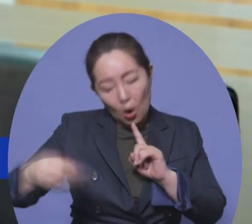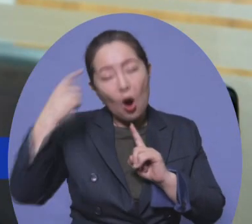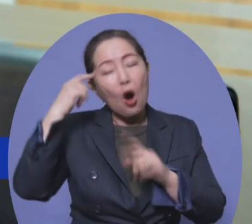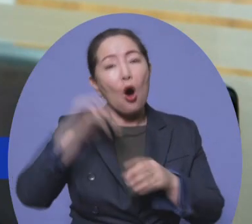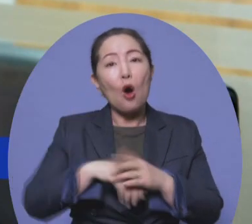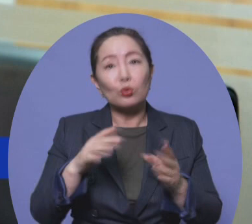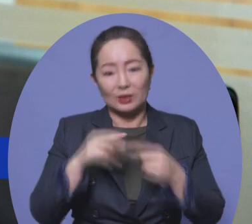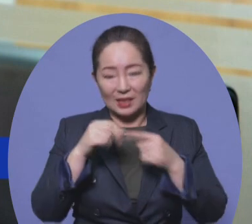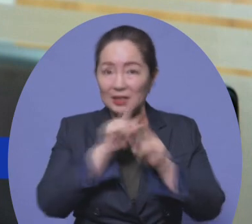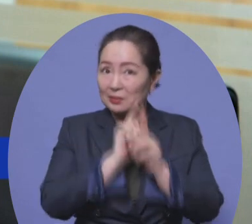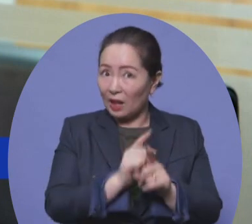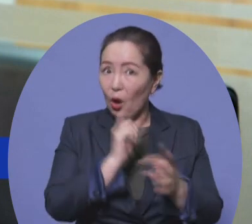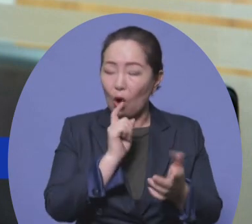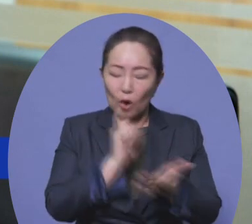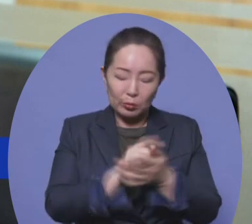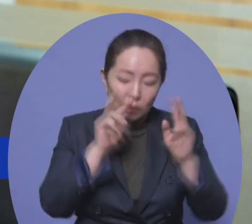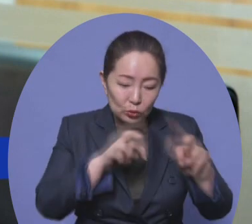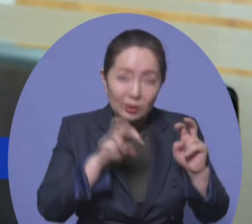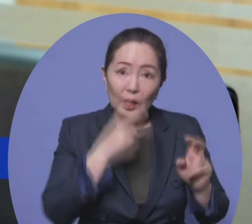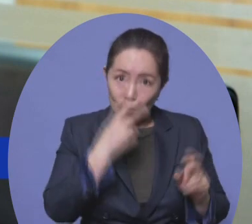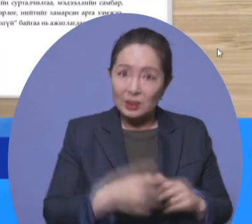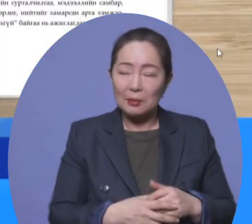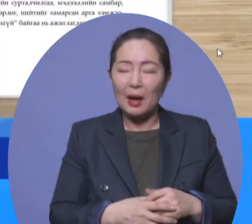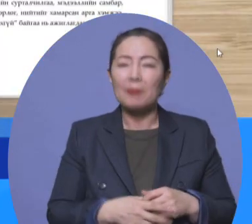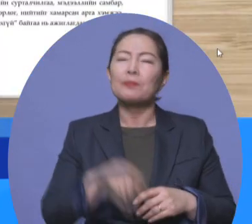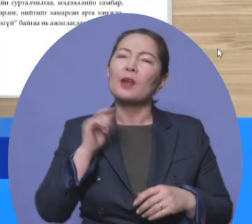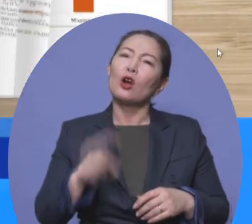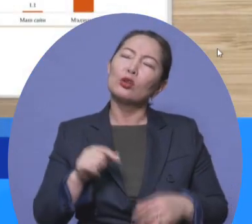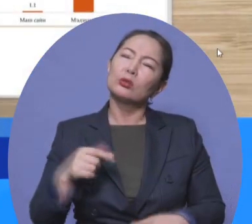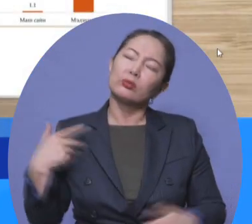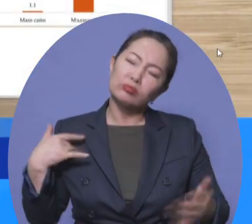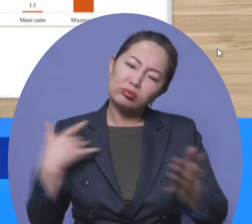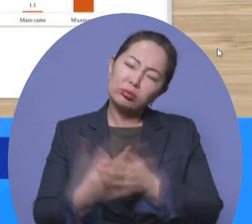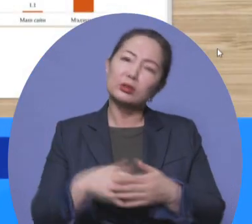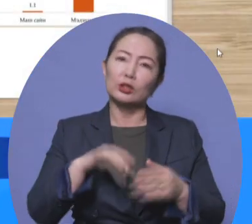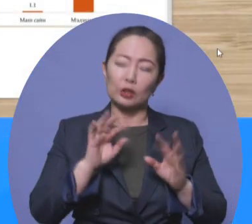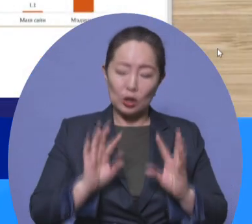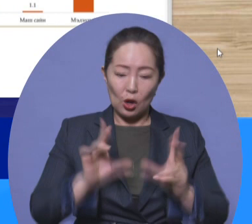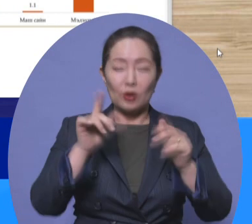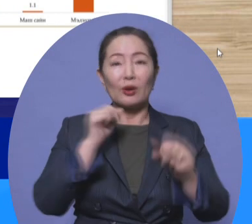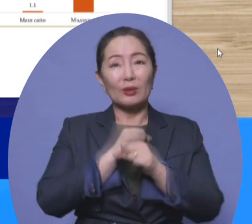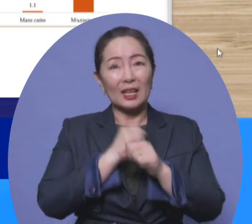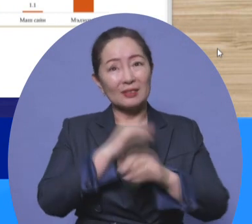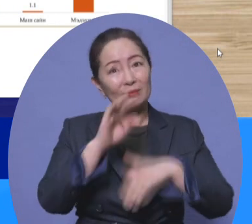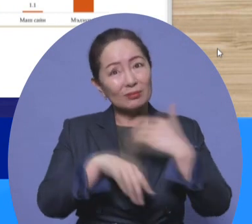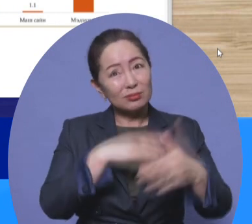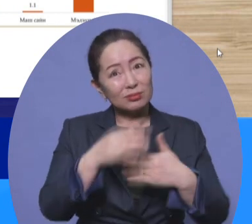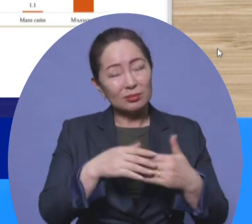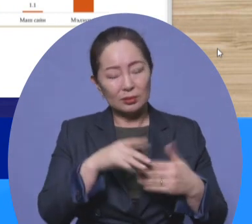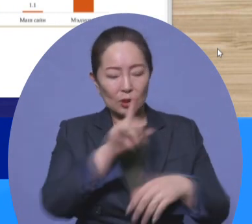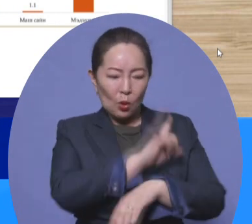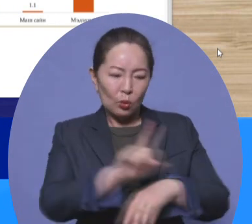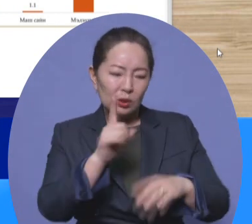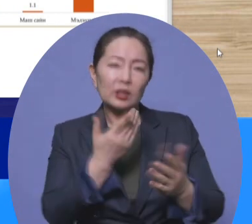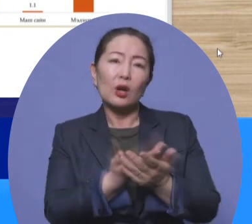гэдэг зарчмыг баримтлах гэсэн үгээс авч үтсэн. За өнөөдрийн хүртэл соёлын гэрэлх үйл ажиллагааг явуулж ирсэн үйл